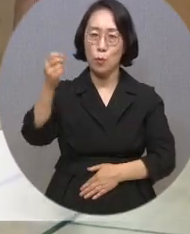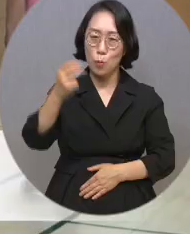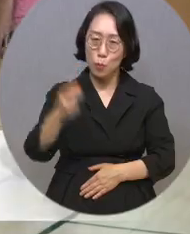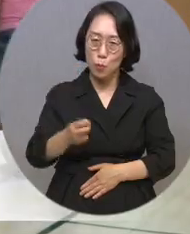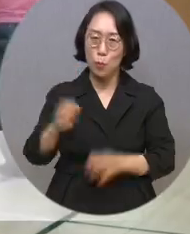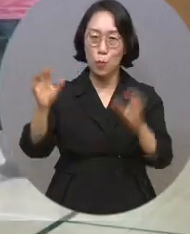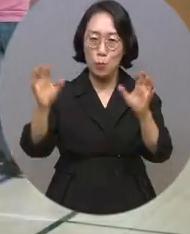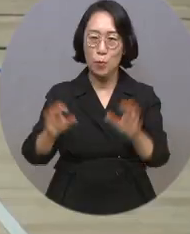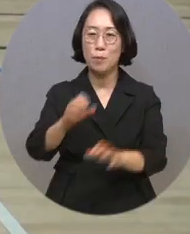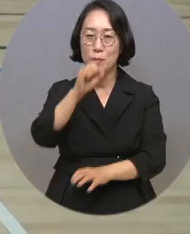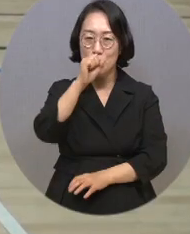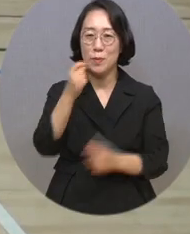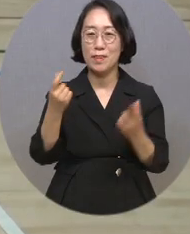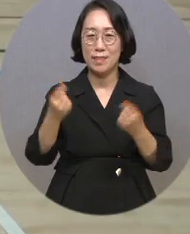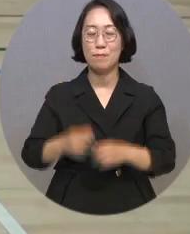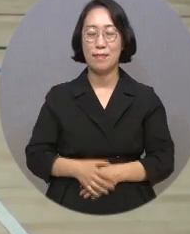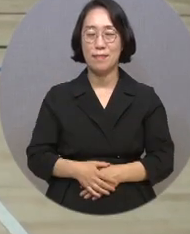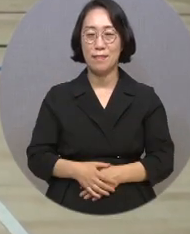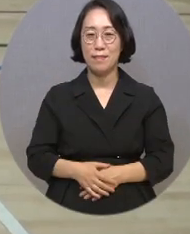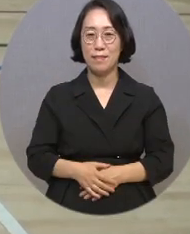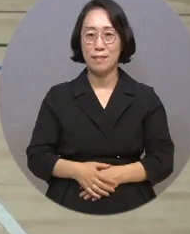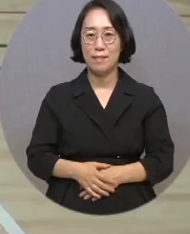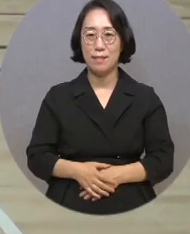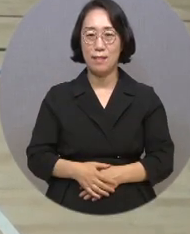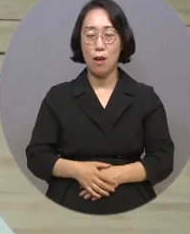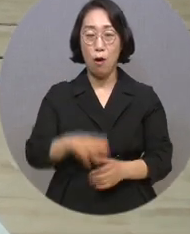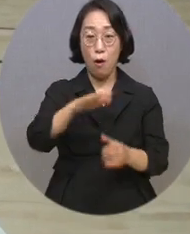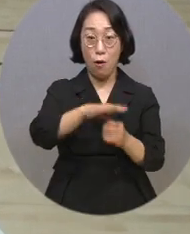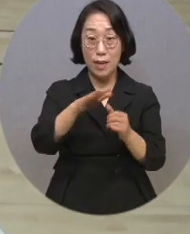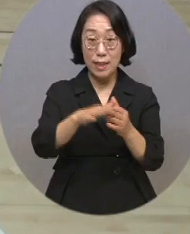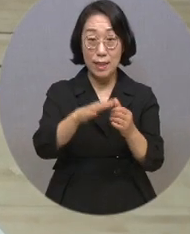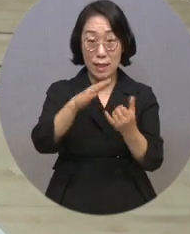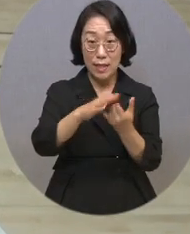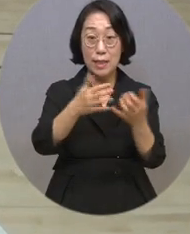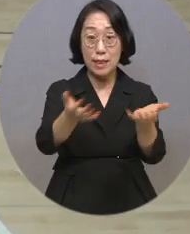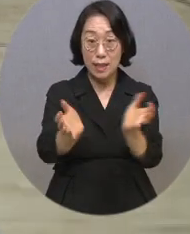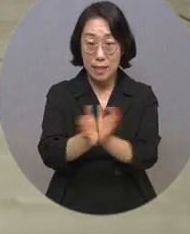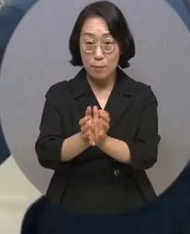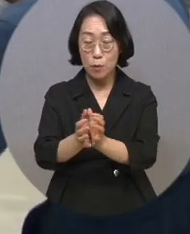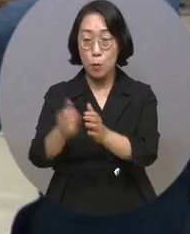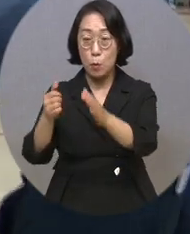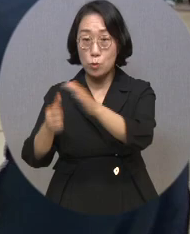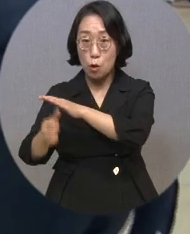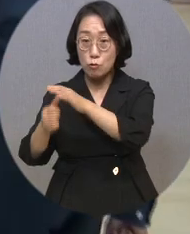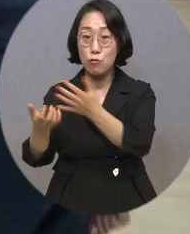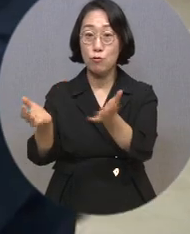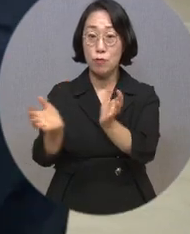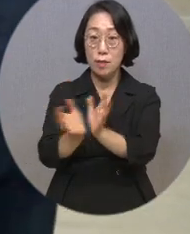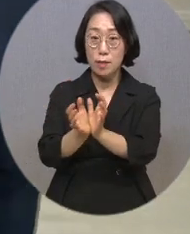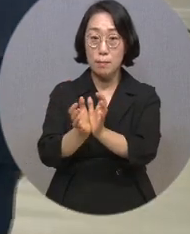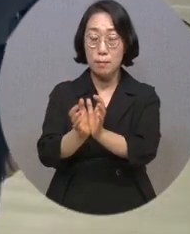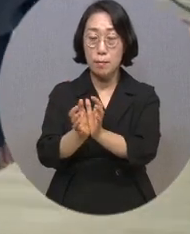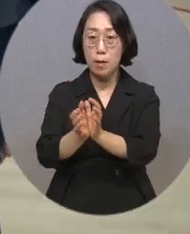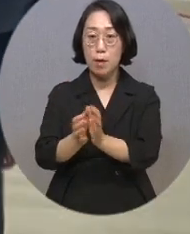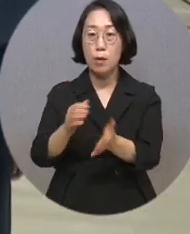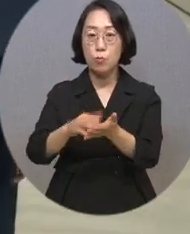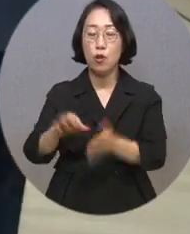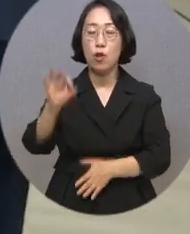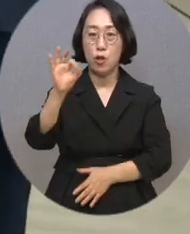하면 좋겠습니다. 꿈의학교 어린이팀, 의정부 보치아 선수팀 총 10개의